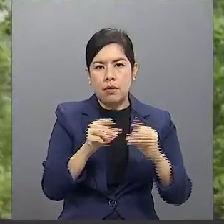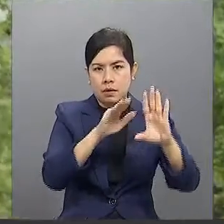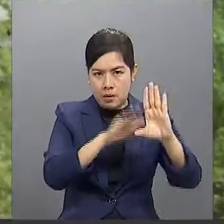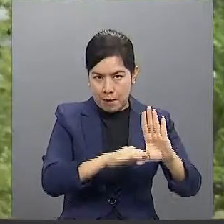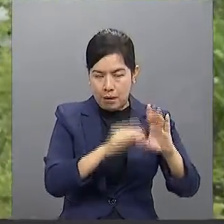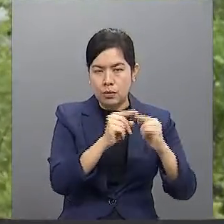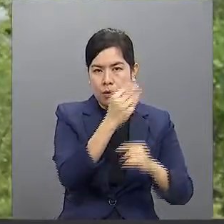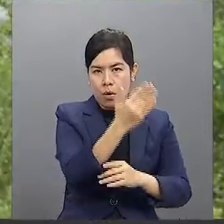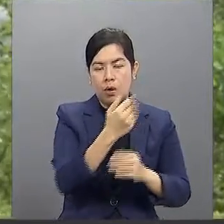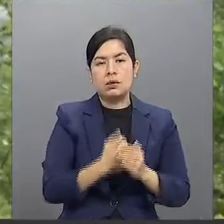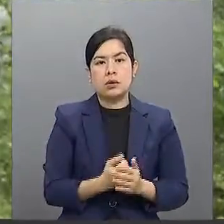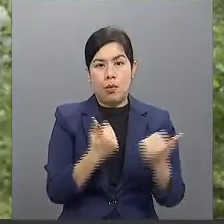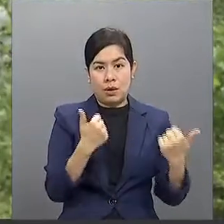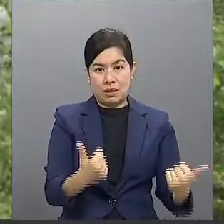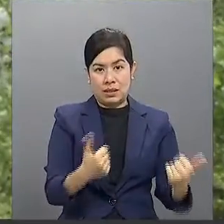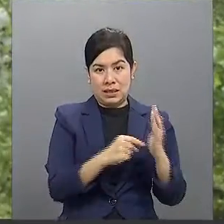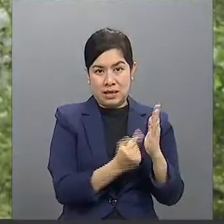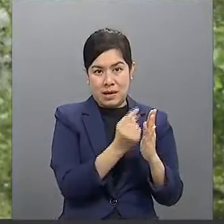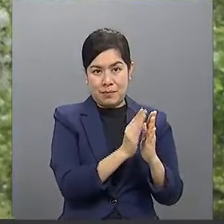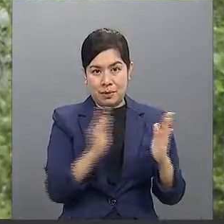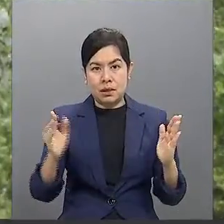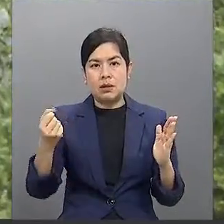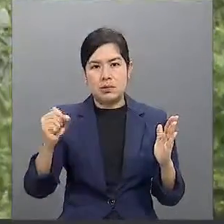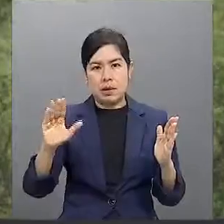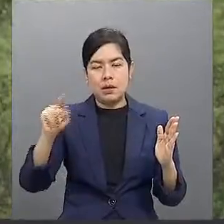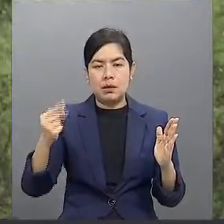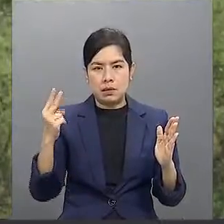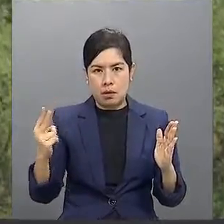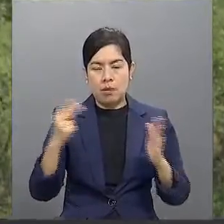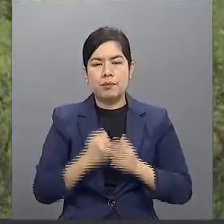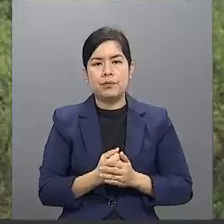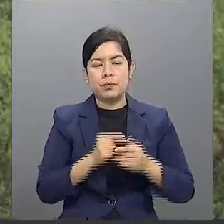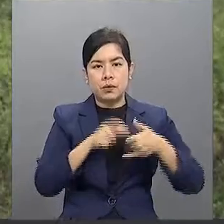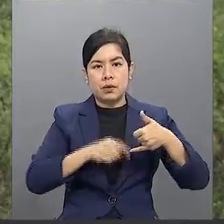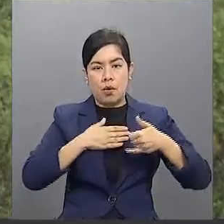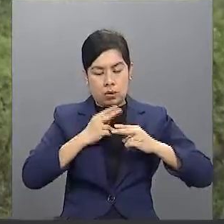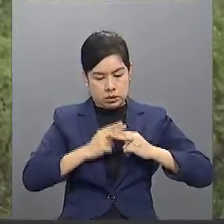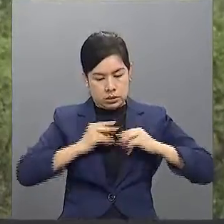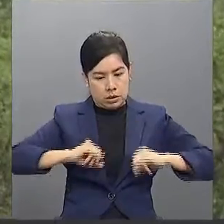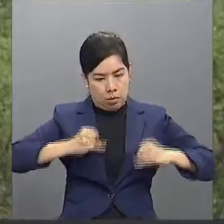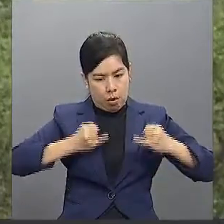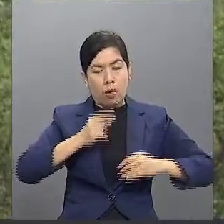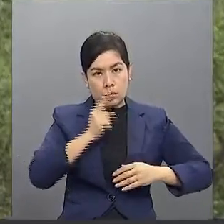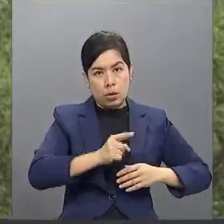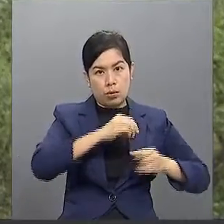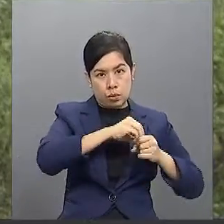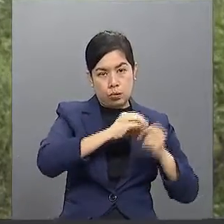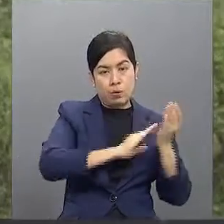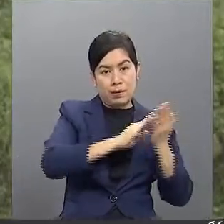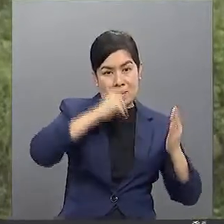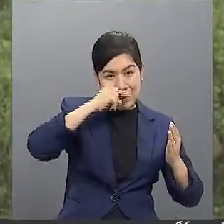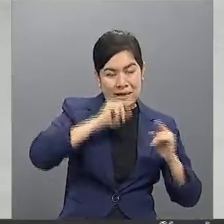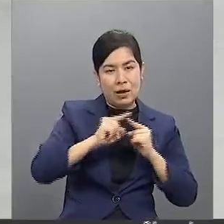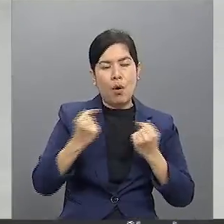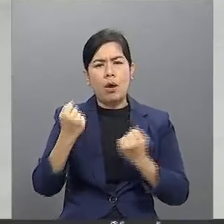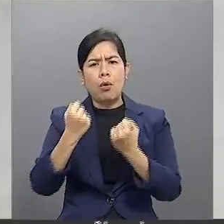แต่วันนี้จนถึงวันที่15กุมภาพันธ์นี้โดยเจ้าของรถจะต้องอยู่ในประเทศไทยแล้วแต่ยานพาหนะยังตกค้างในมาเลเ